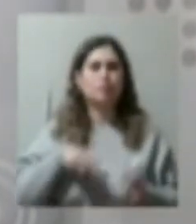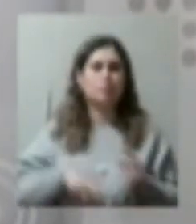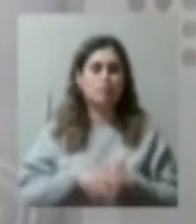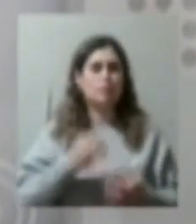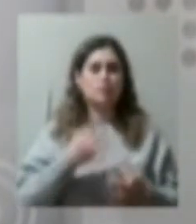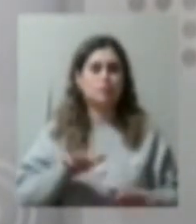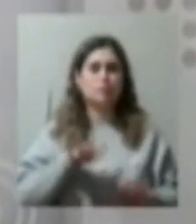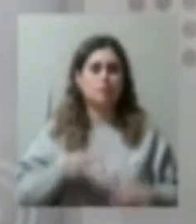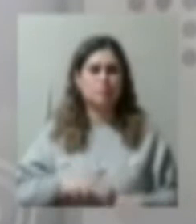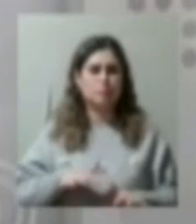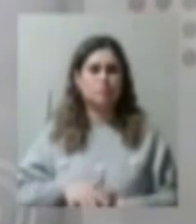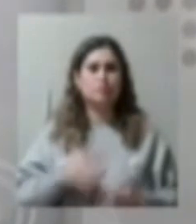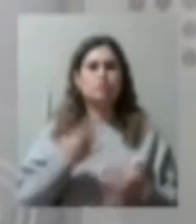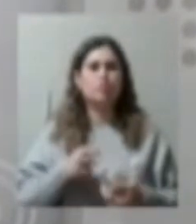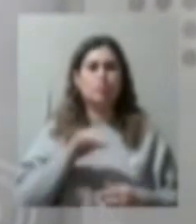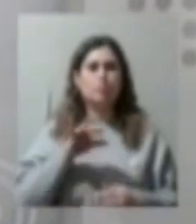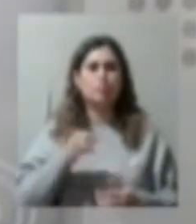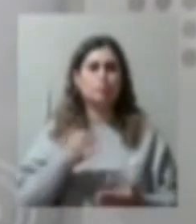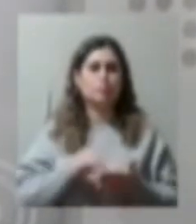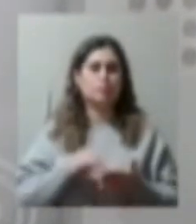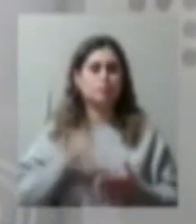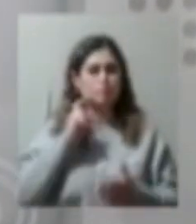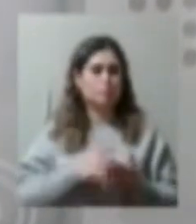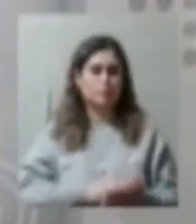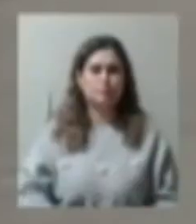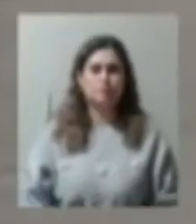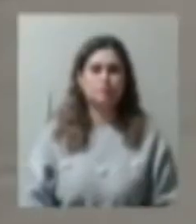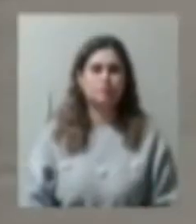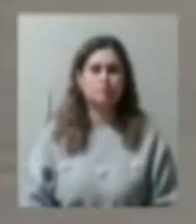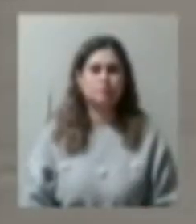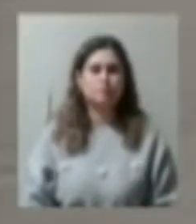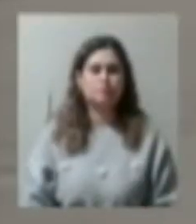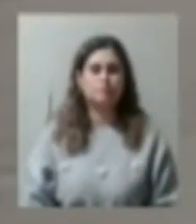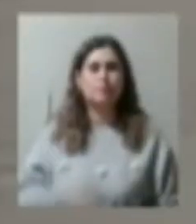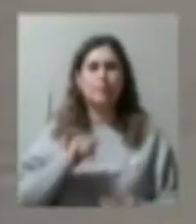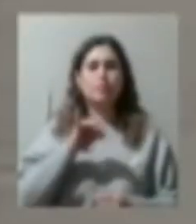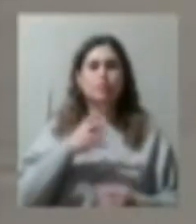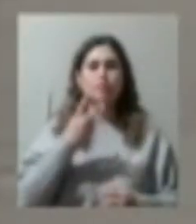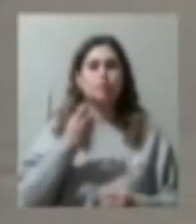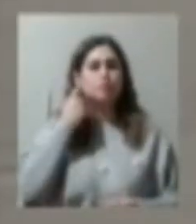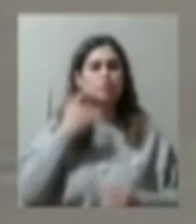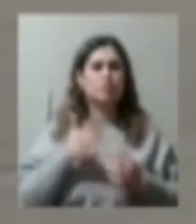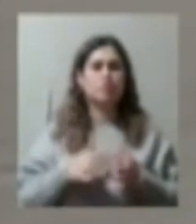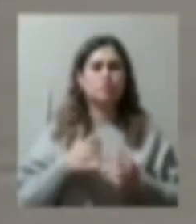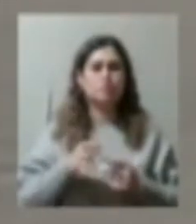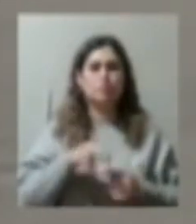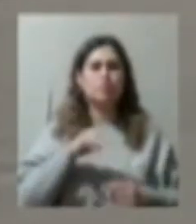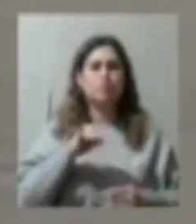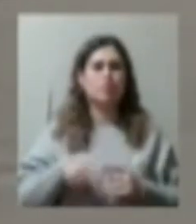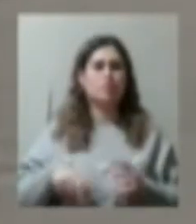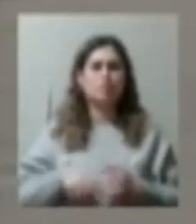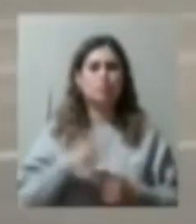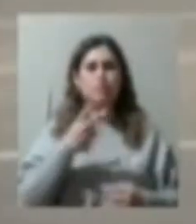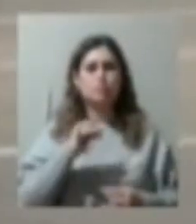недозволеному місці. Скільки протоколів склали – далі у сюжеті. Проспект 200 років Херсона. На цій ділянці дороги, дві